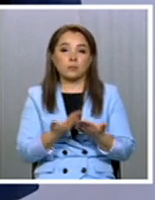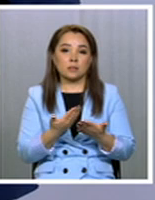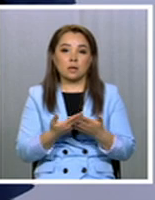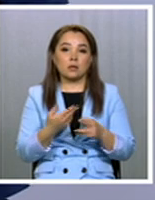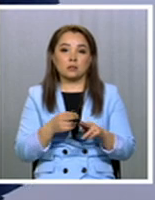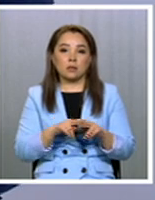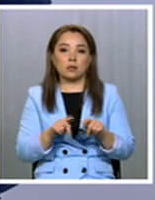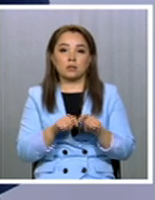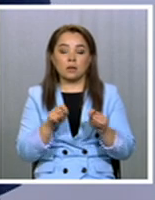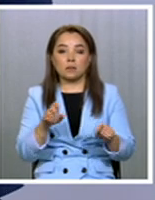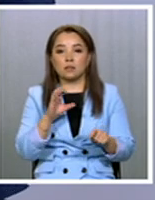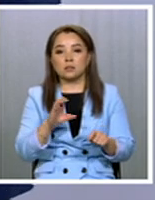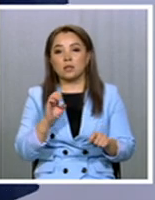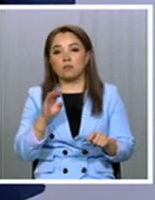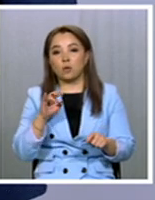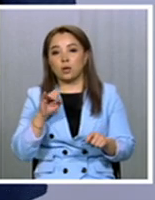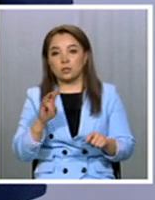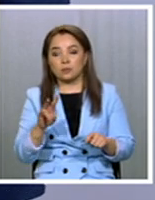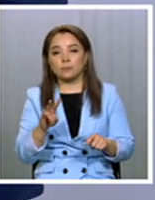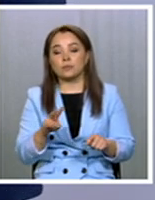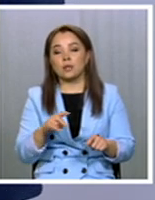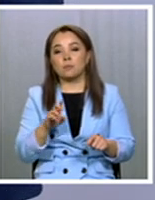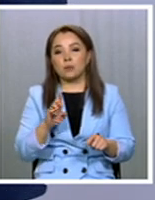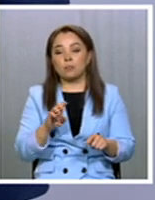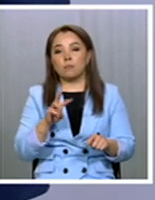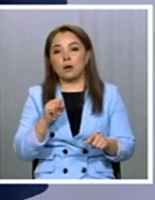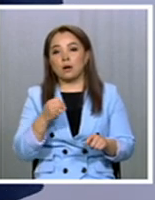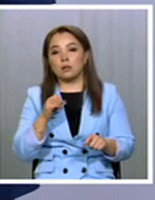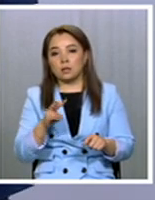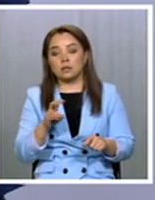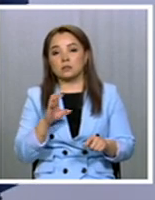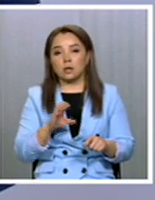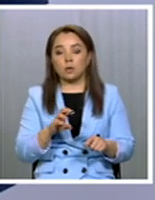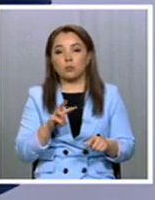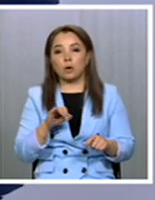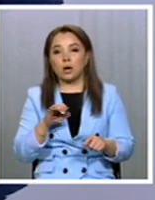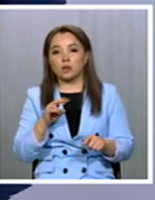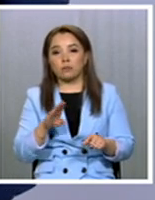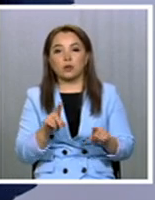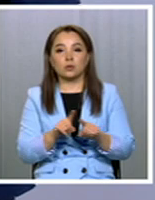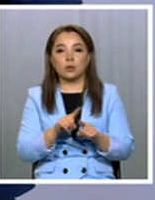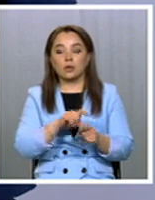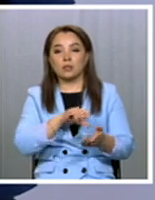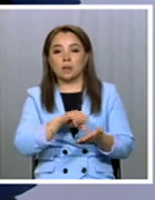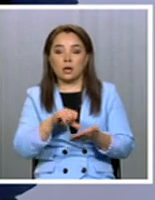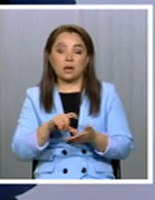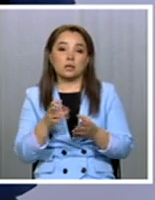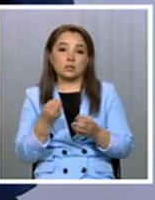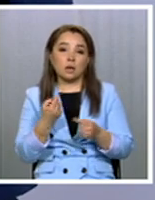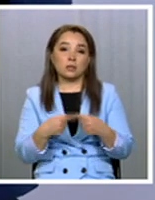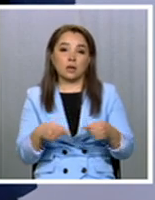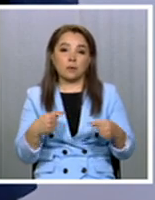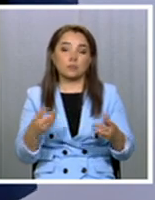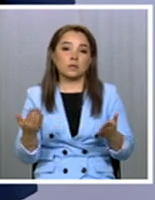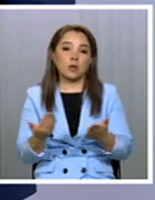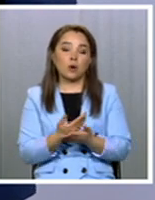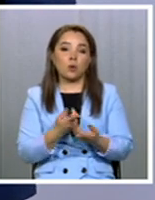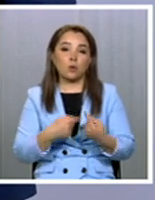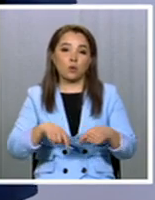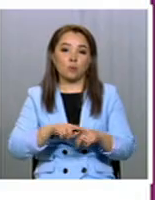кетсек, Сәкен Сейфуллин, Бейімбет Майлин, Сәбит Мұқанов сынды тағы да басқа жаңа қоғам